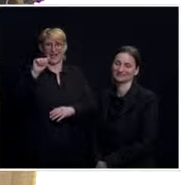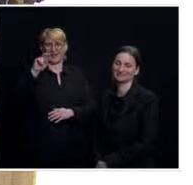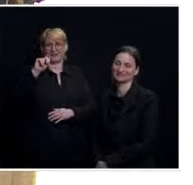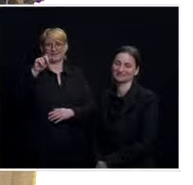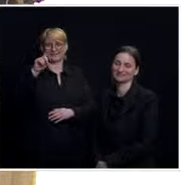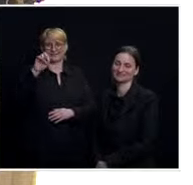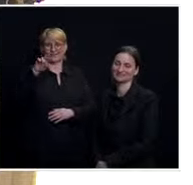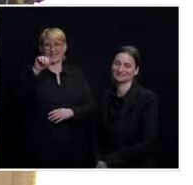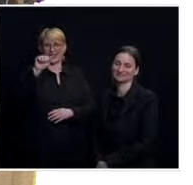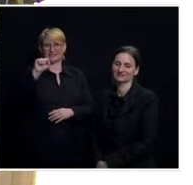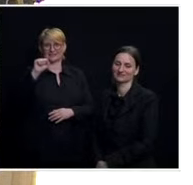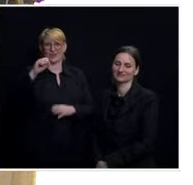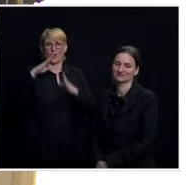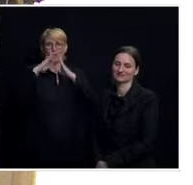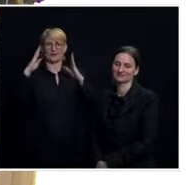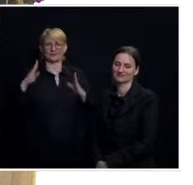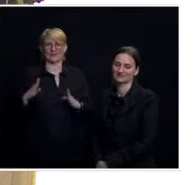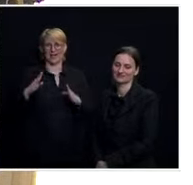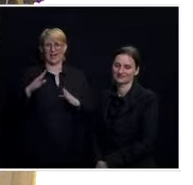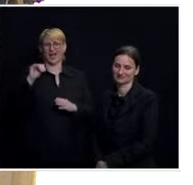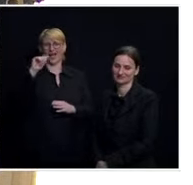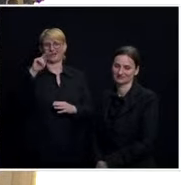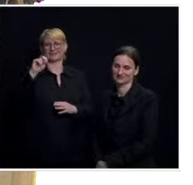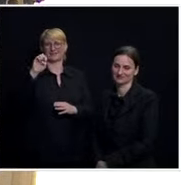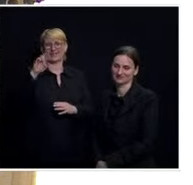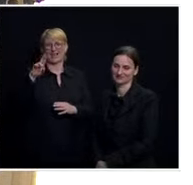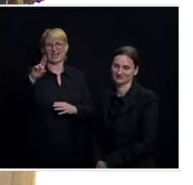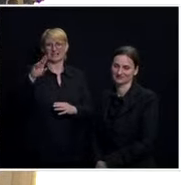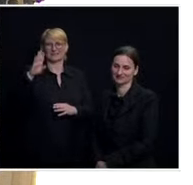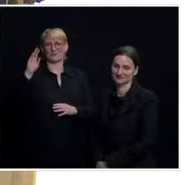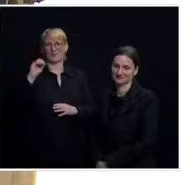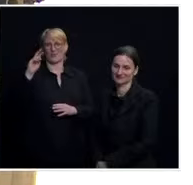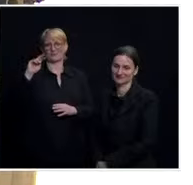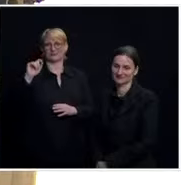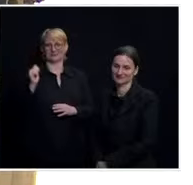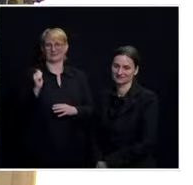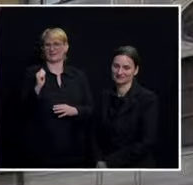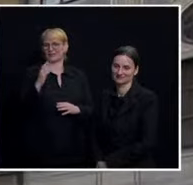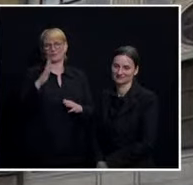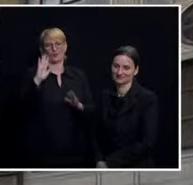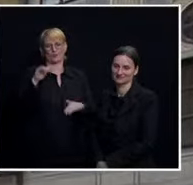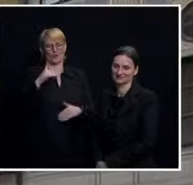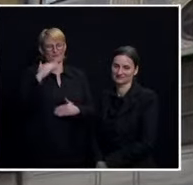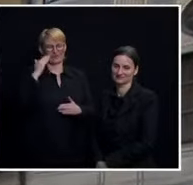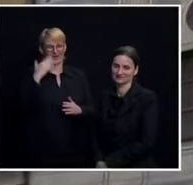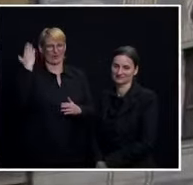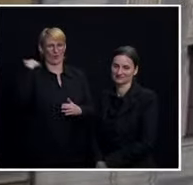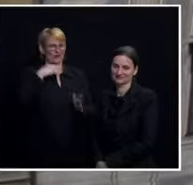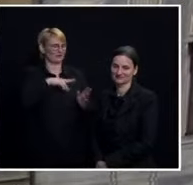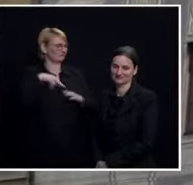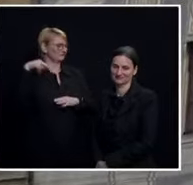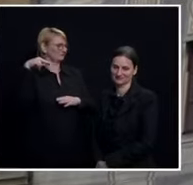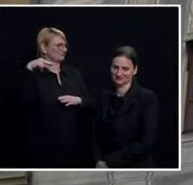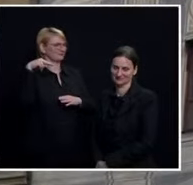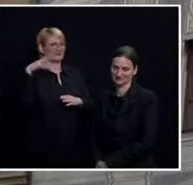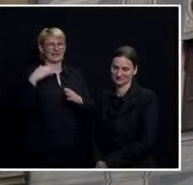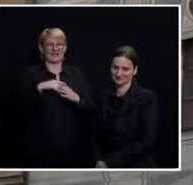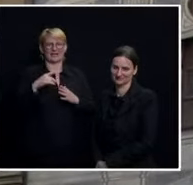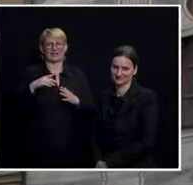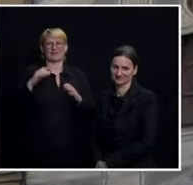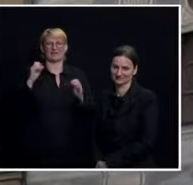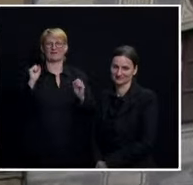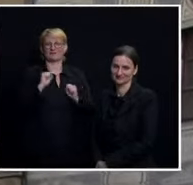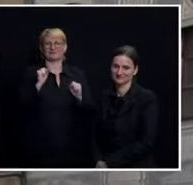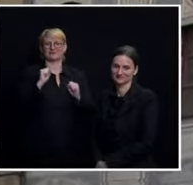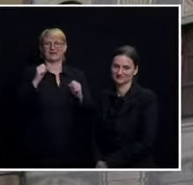Andreas Bönte. Ja, ich freue mich jetzt auf Musik. Ganz unhöflich drehe ich Ihnen jetzt den Rücken zu. Ich freue mich jetzt wahnsinnig auf